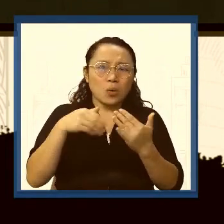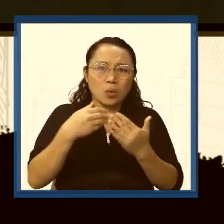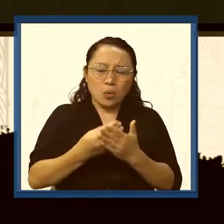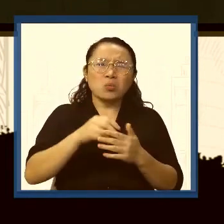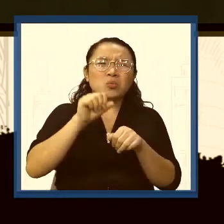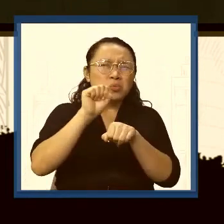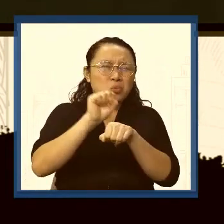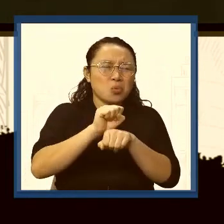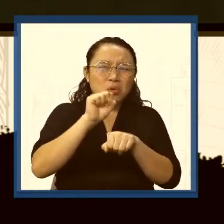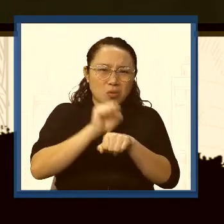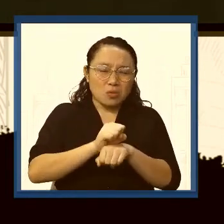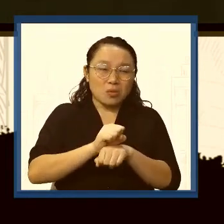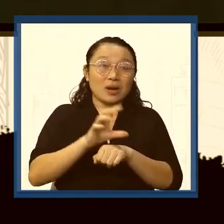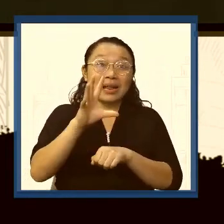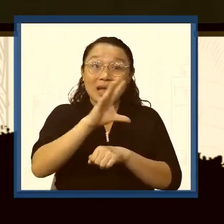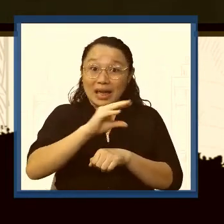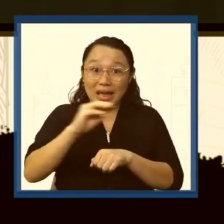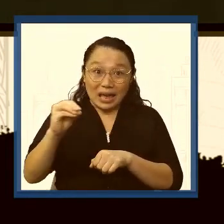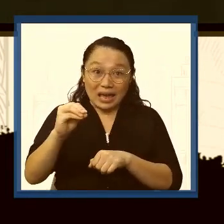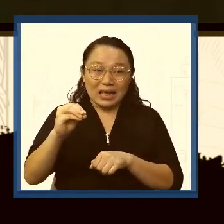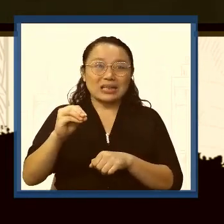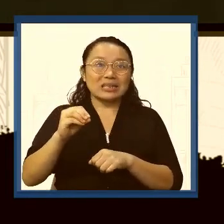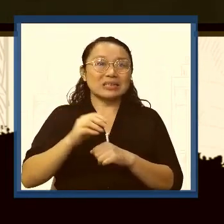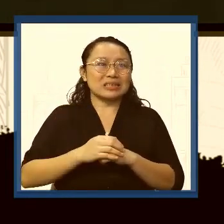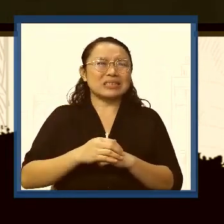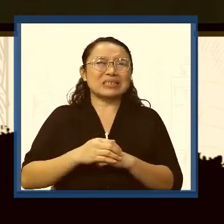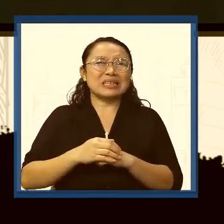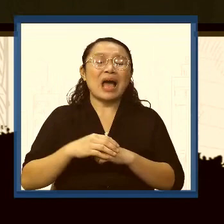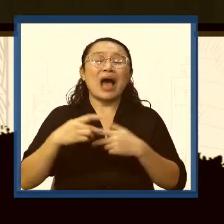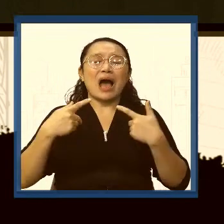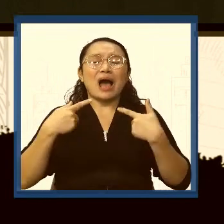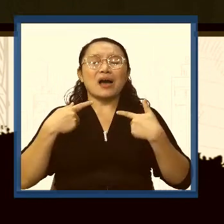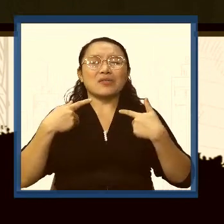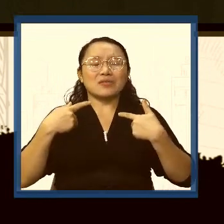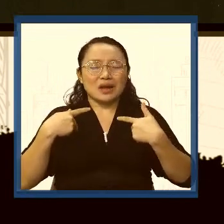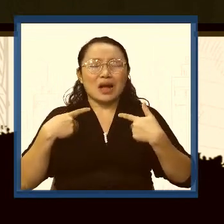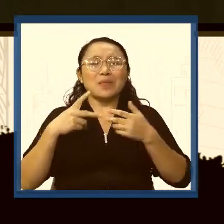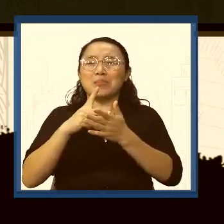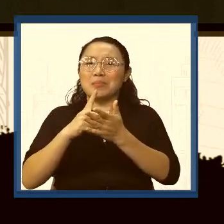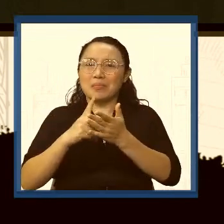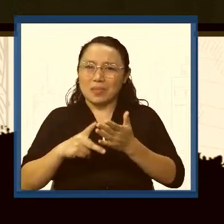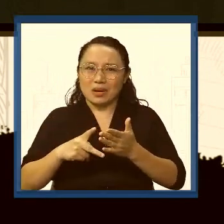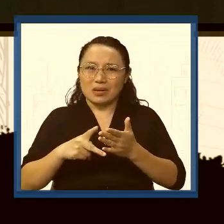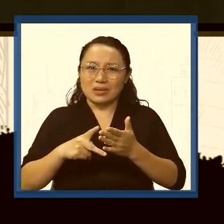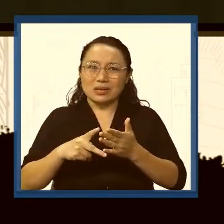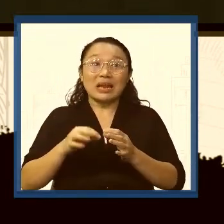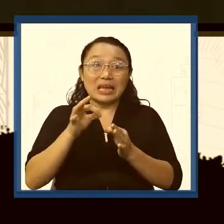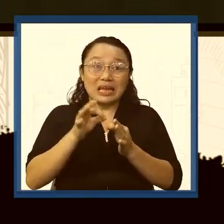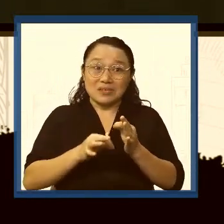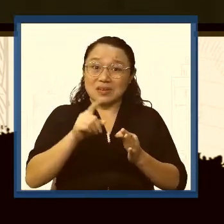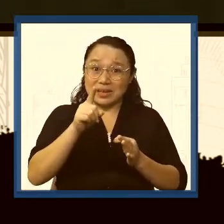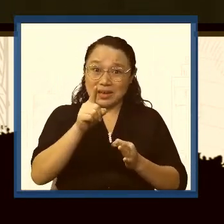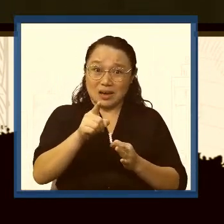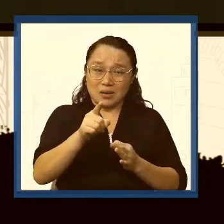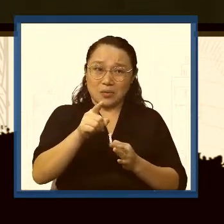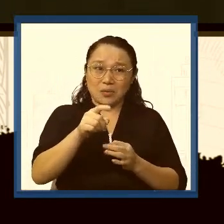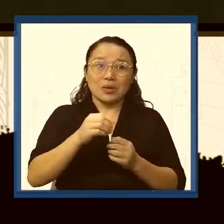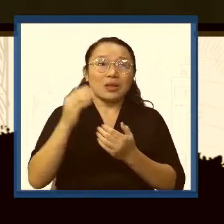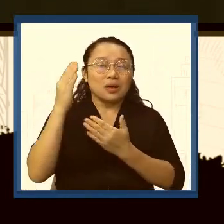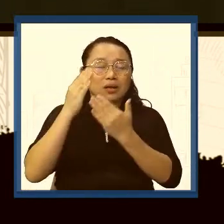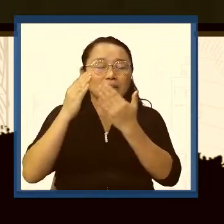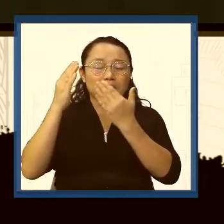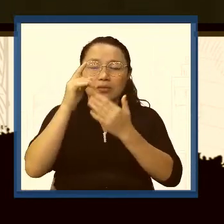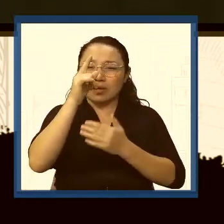ana unya paninglan kas Ginoo. Bantay higala, bantay isuon. Kun ikaw manggaling nahimo ka nga nagalagad sa Dios